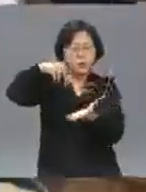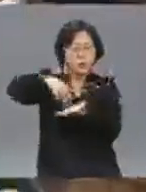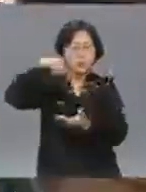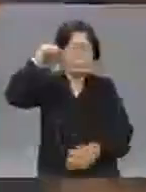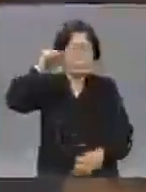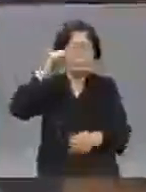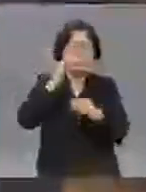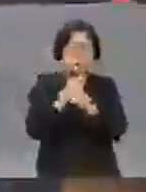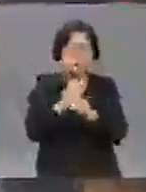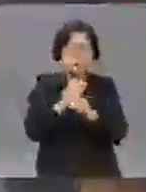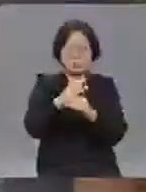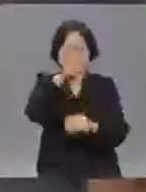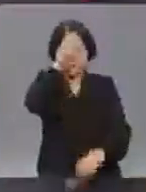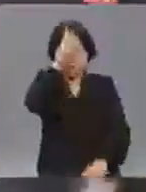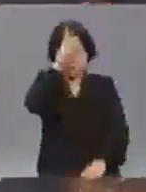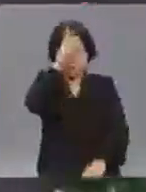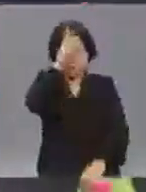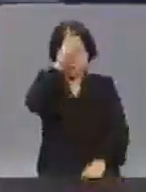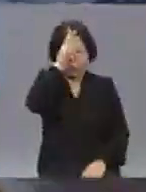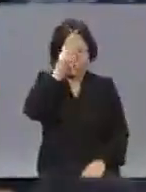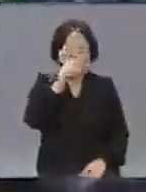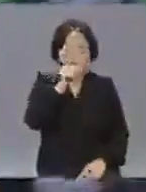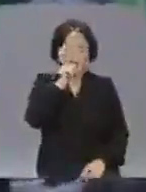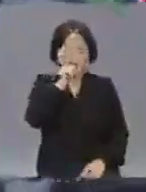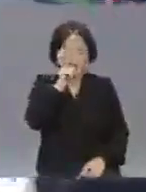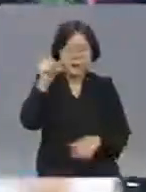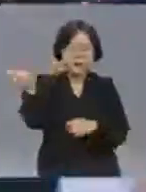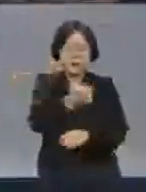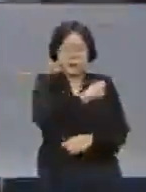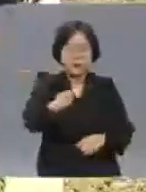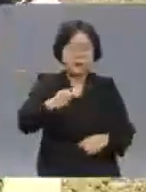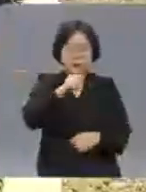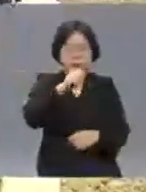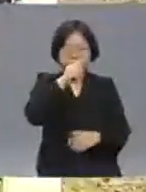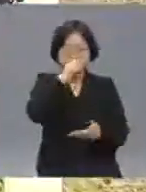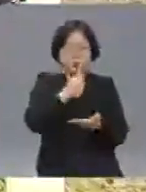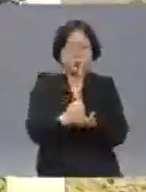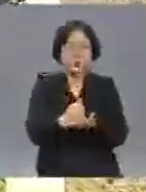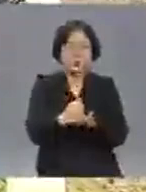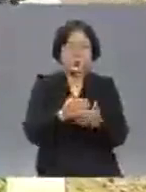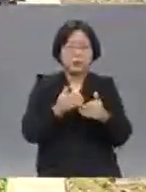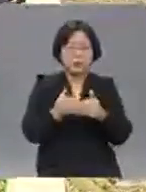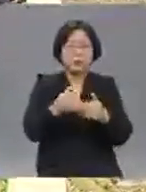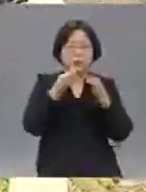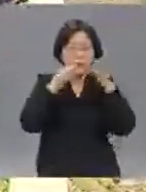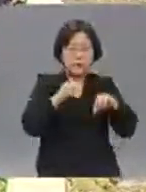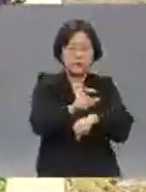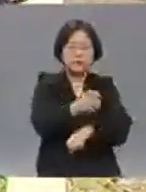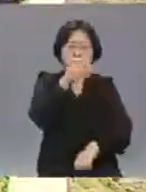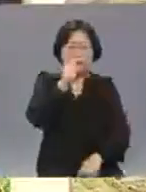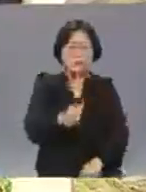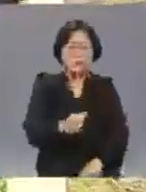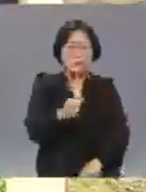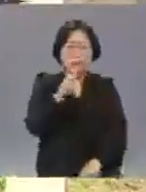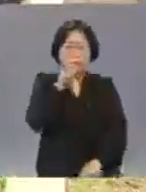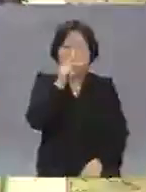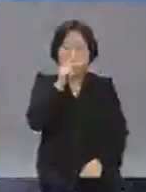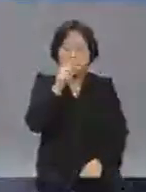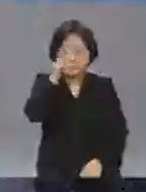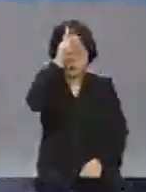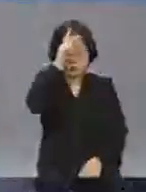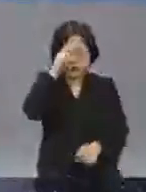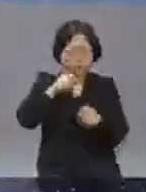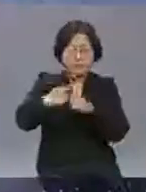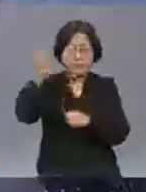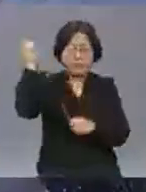벌이다가 진압에 나선 경찰에 쇠막대기를 휘두른 혐의를 받고 있습니다. 이 과정에서 김 처장 역시 경찰봉에 맞아 머리를